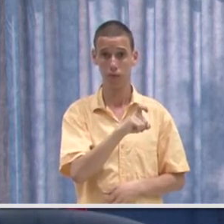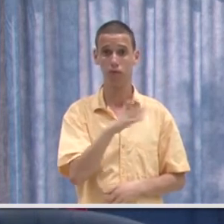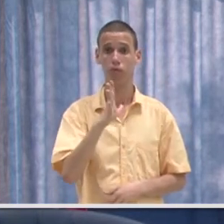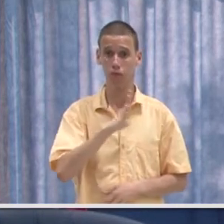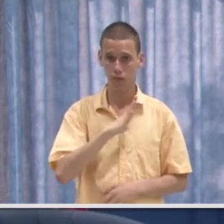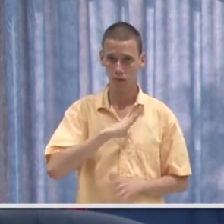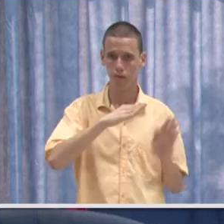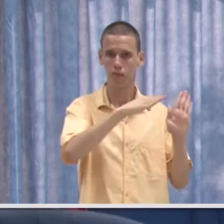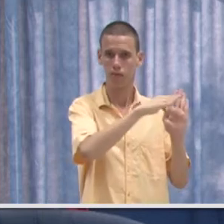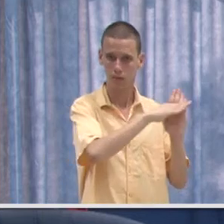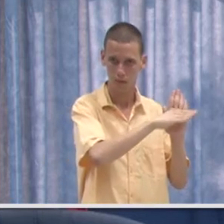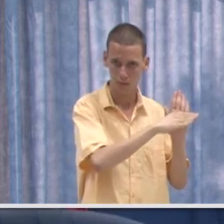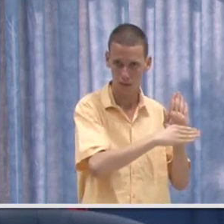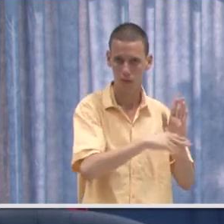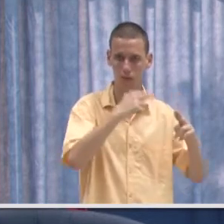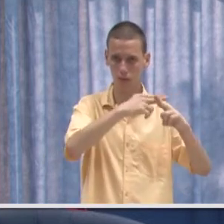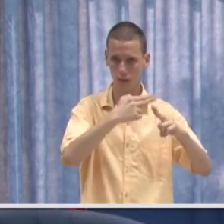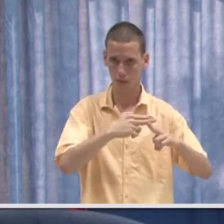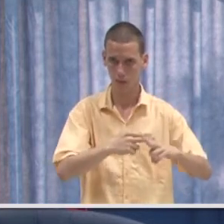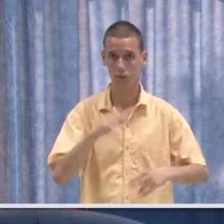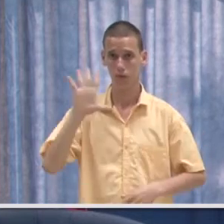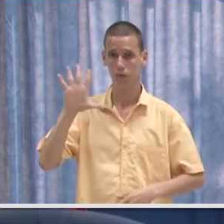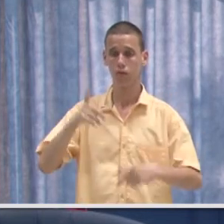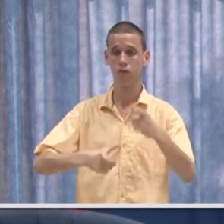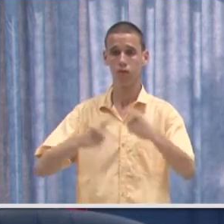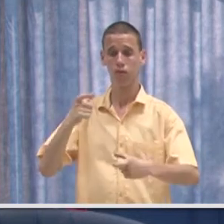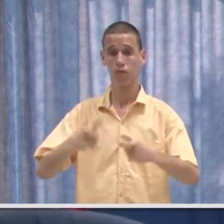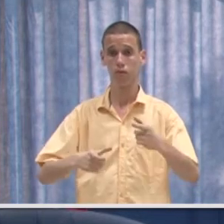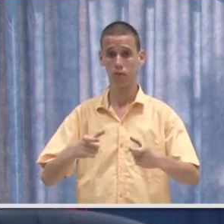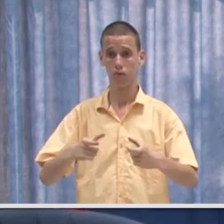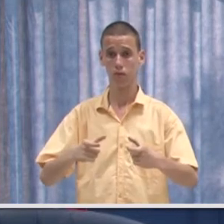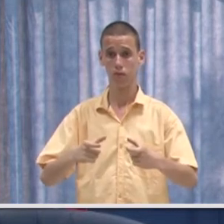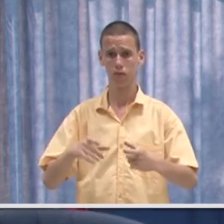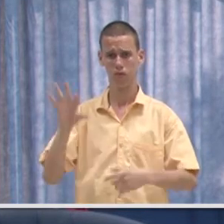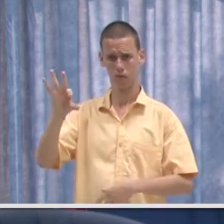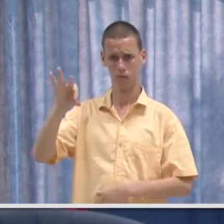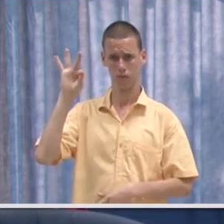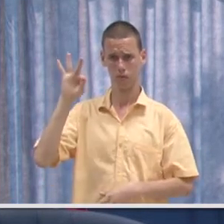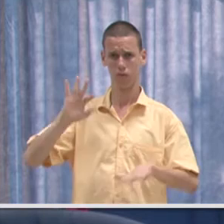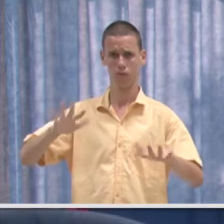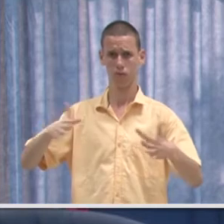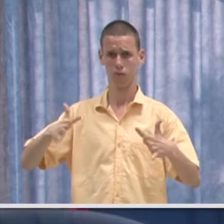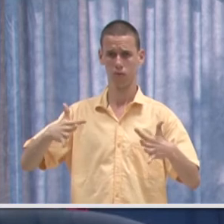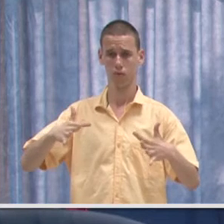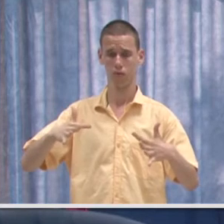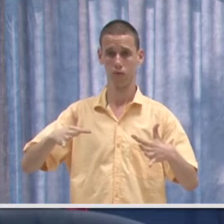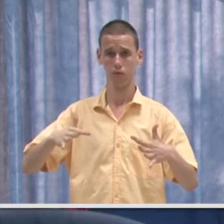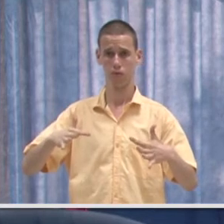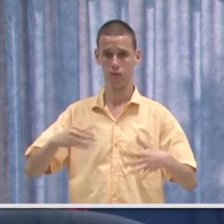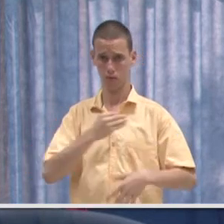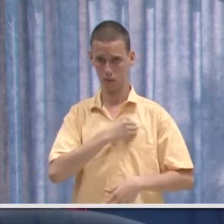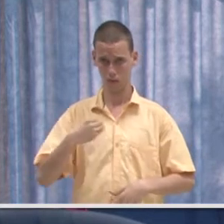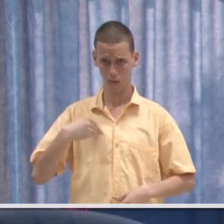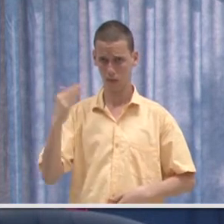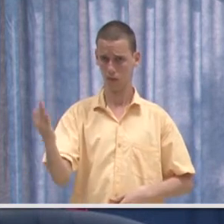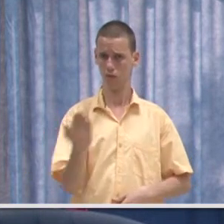qu'ils ont en Foreign Affairs. Est-ce que ça cinq dix monde sont noté vin kotou pour dire docteur Gédéon, this is the